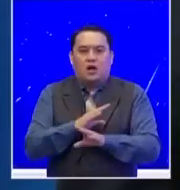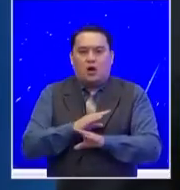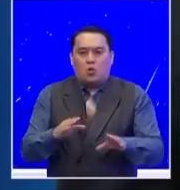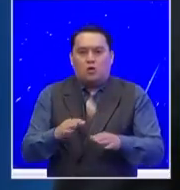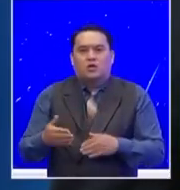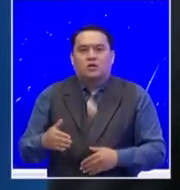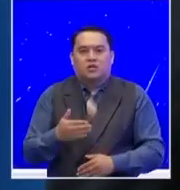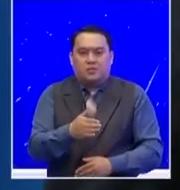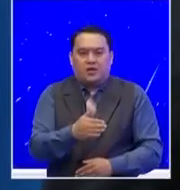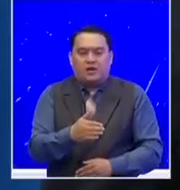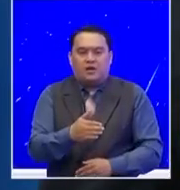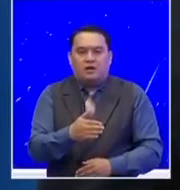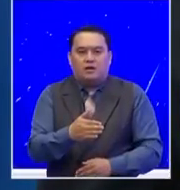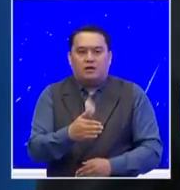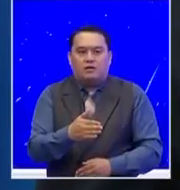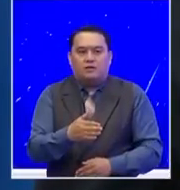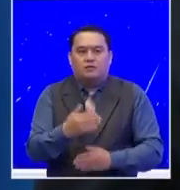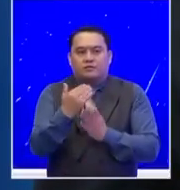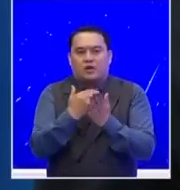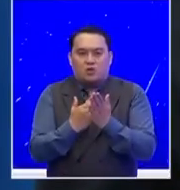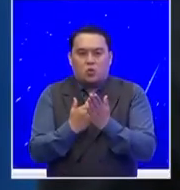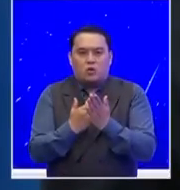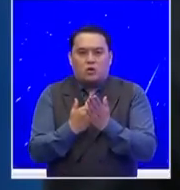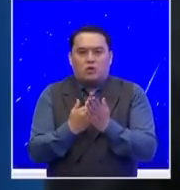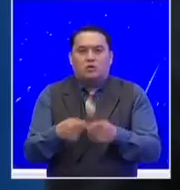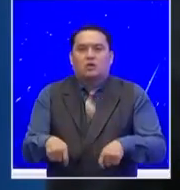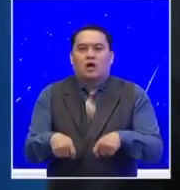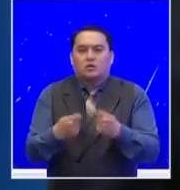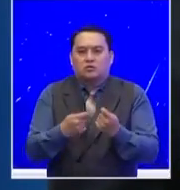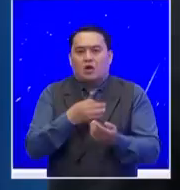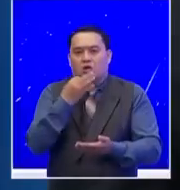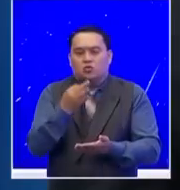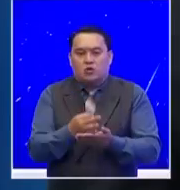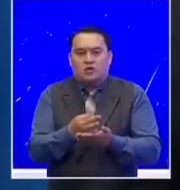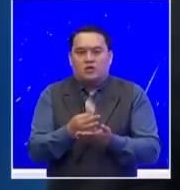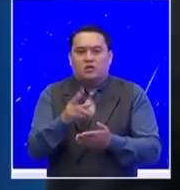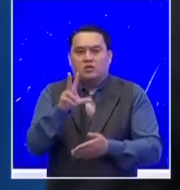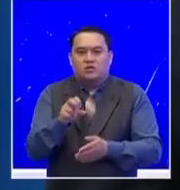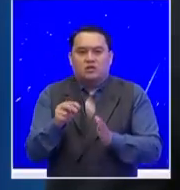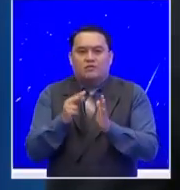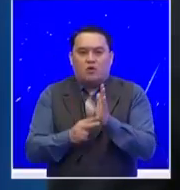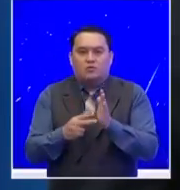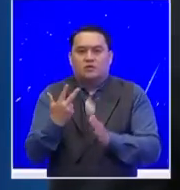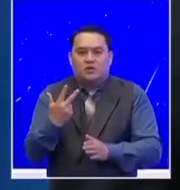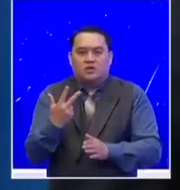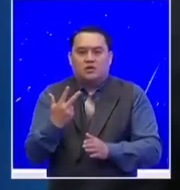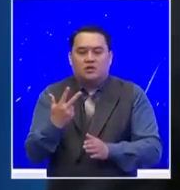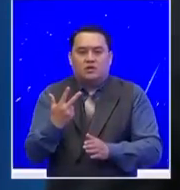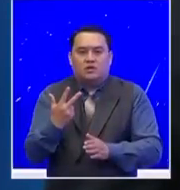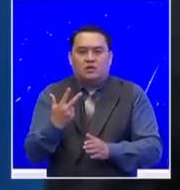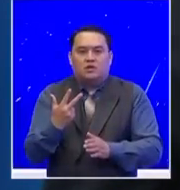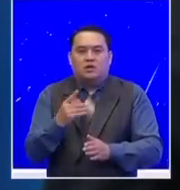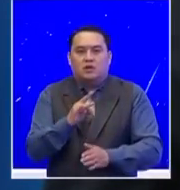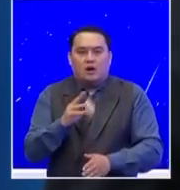добычу рыбы, по которым составлены протоколы об административной ответственности по статье 383, часть 1